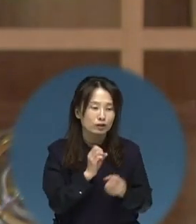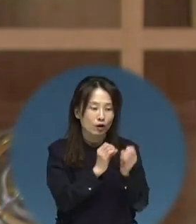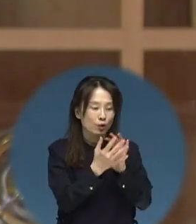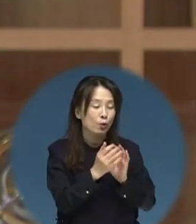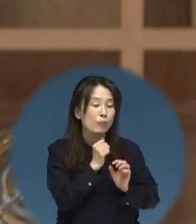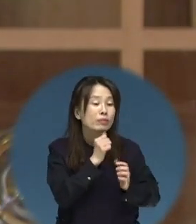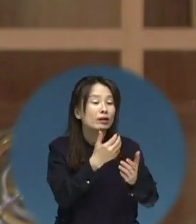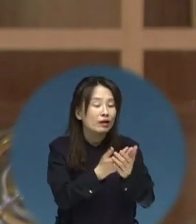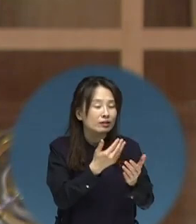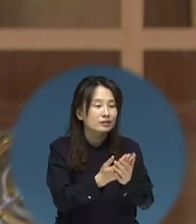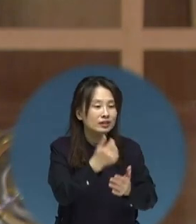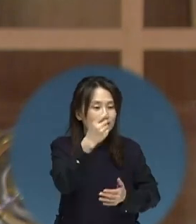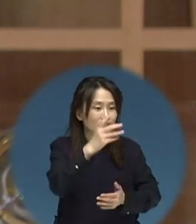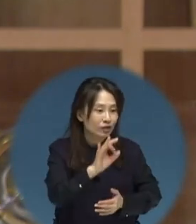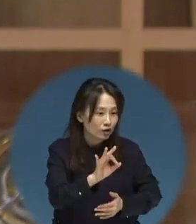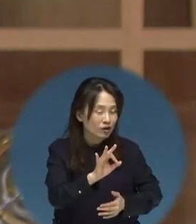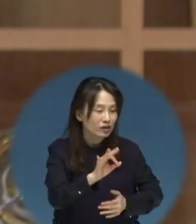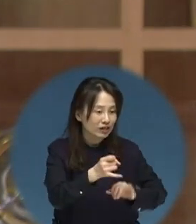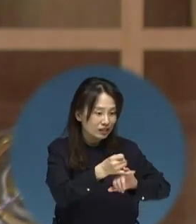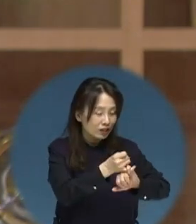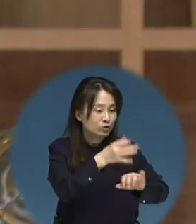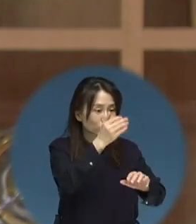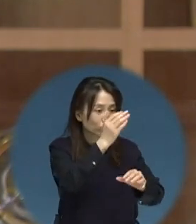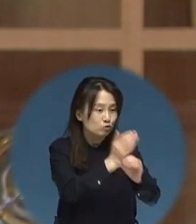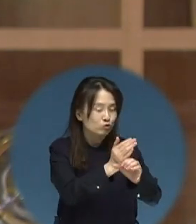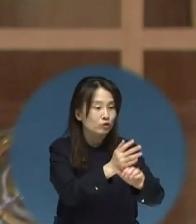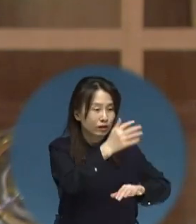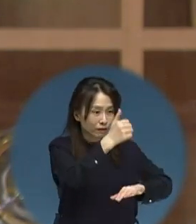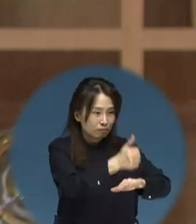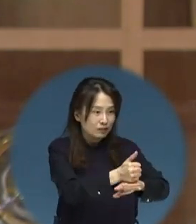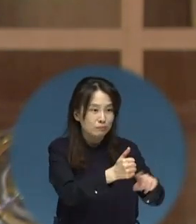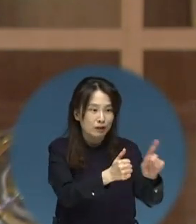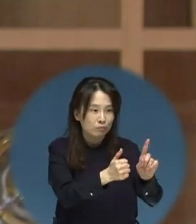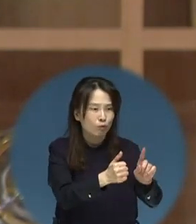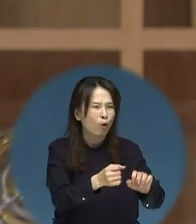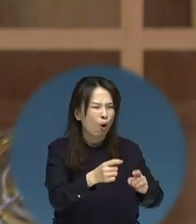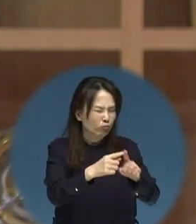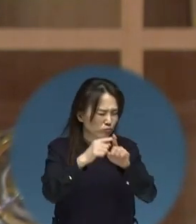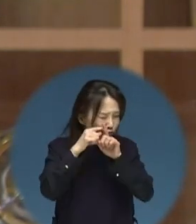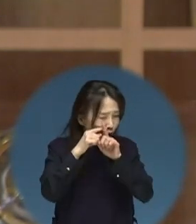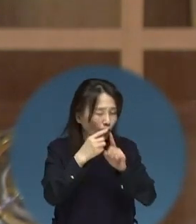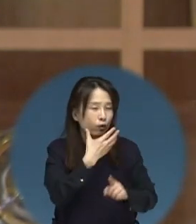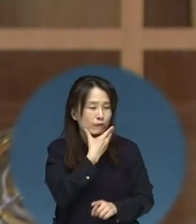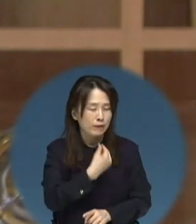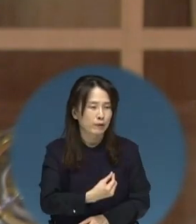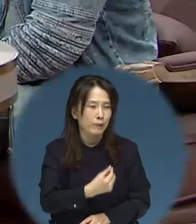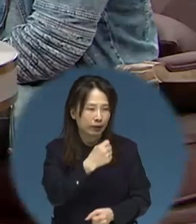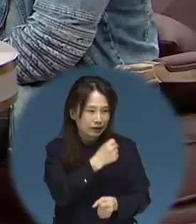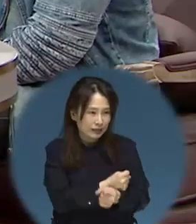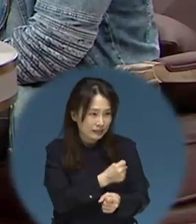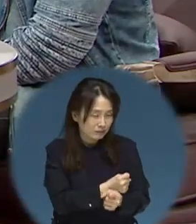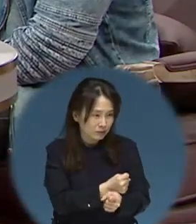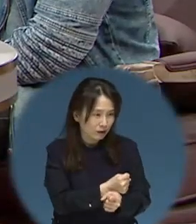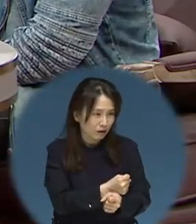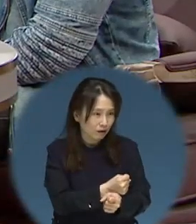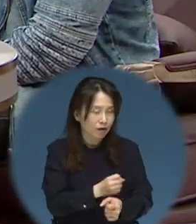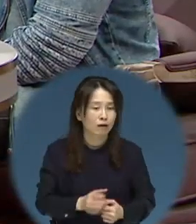대표의 10가지 약속의 마지막이 무조건 행복하겠습니다더라고요. 네.